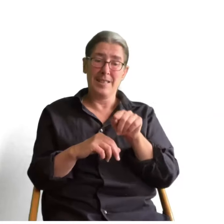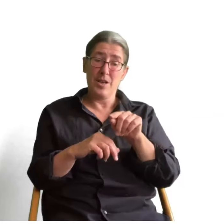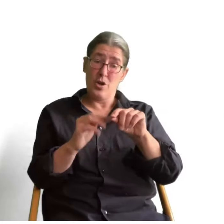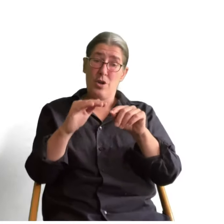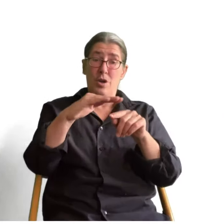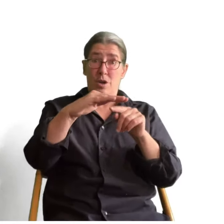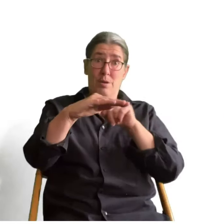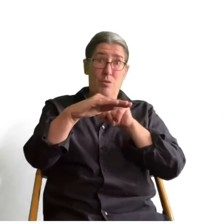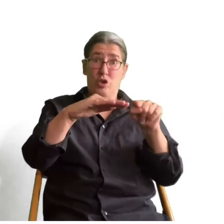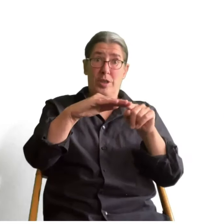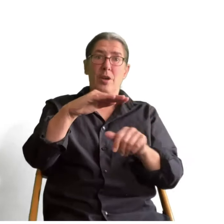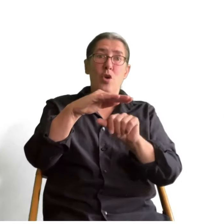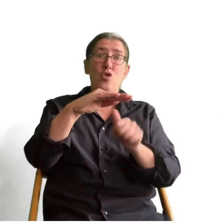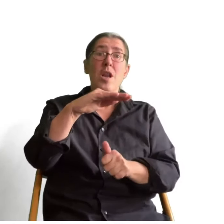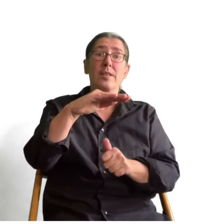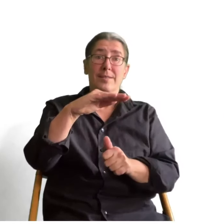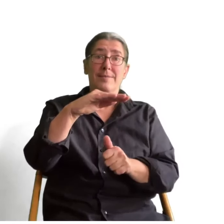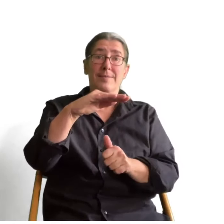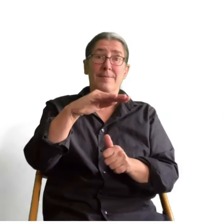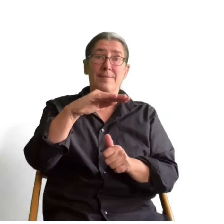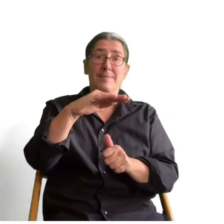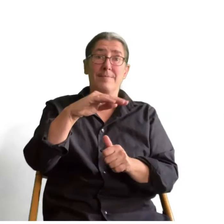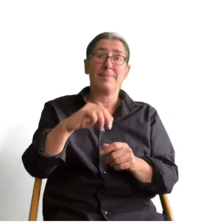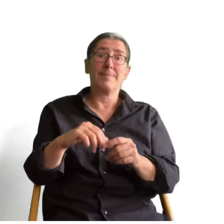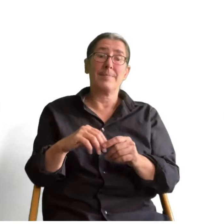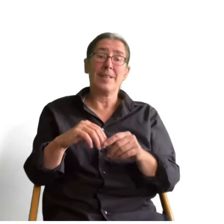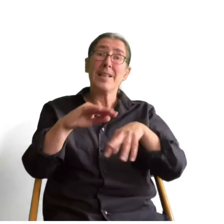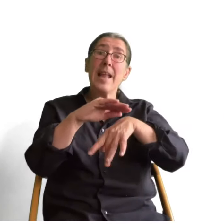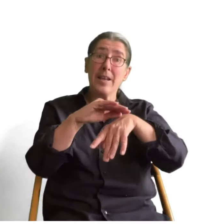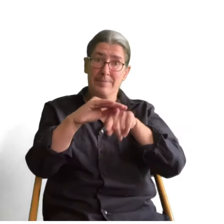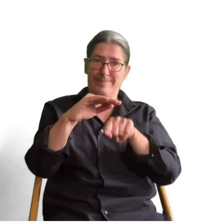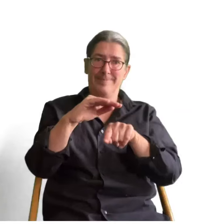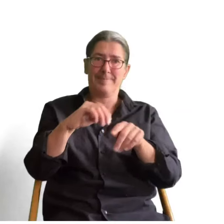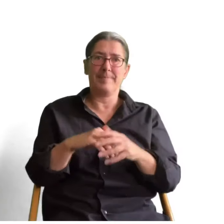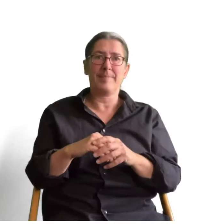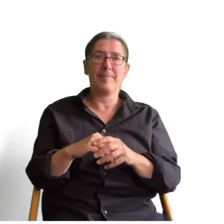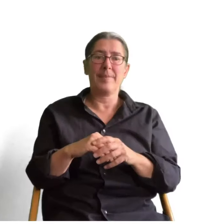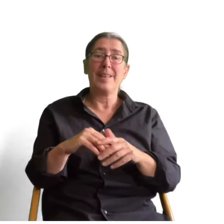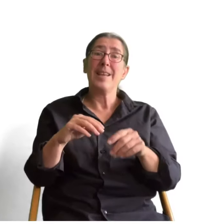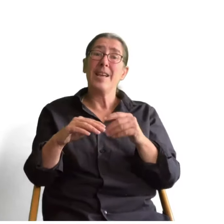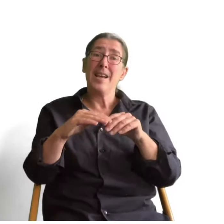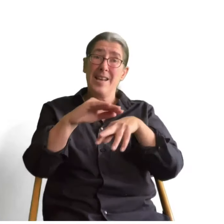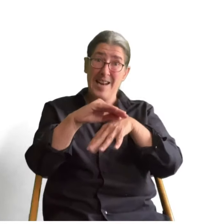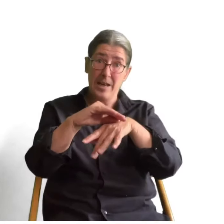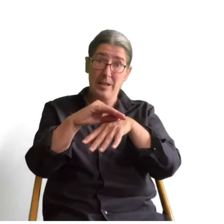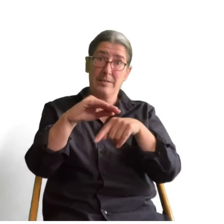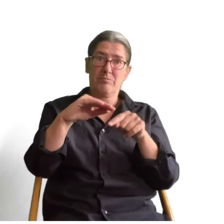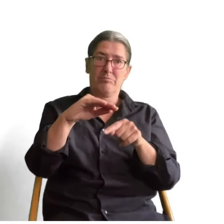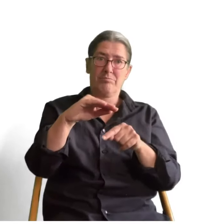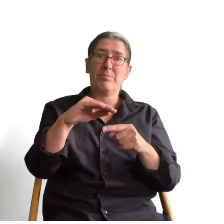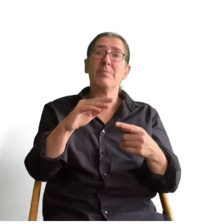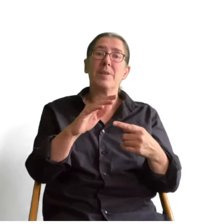Diese 100 oder diese Hundertstel, die geben den Nenner, das ist der Nenner. Und der Nenner